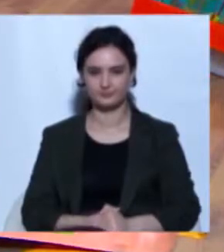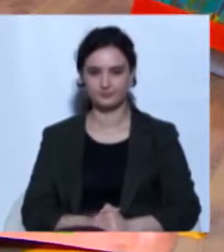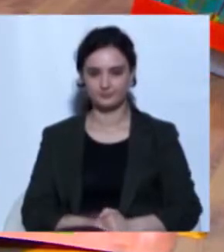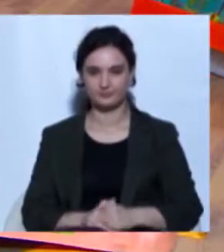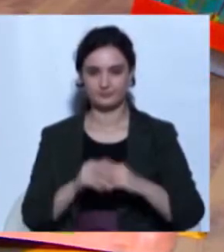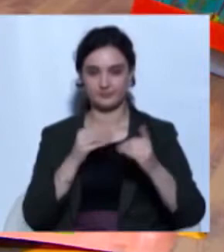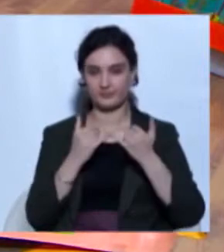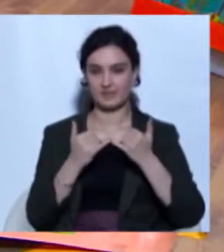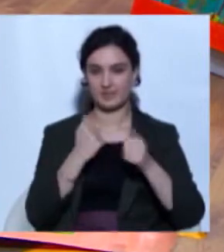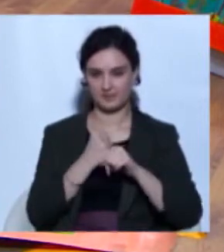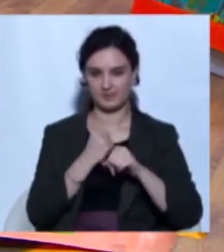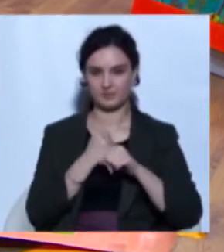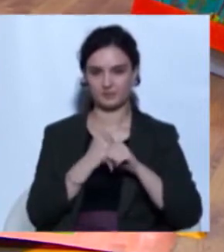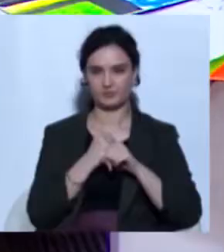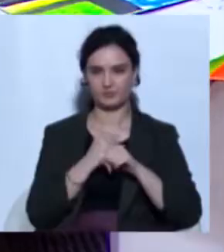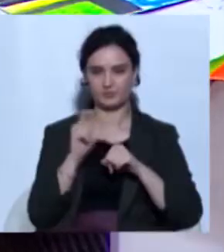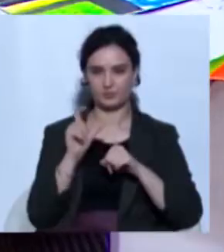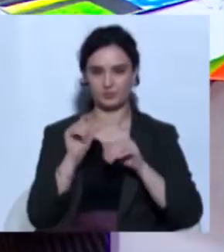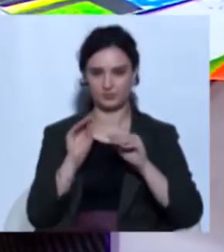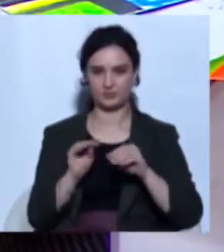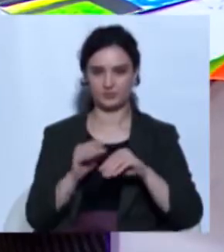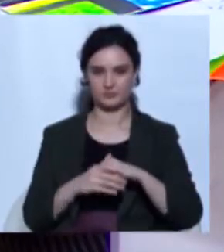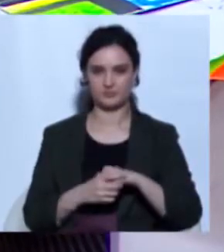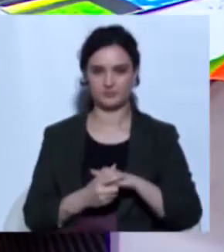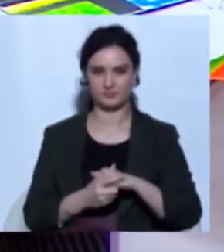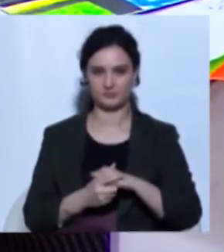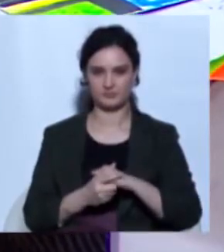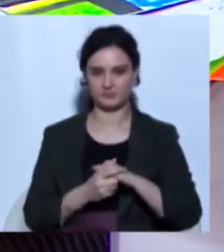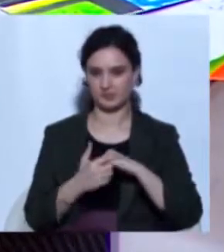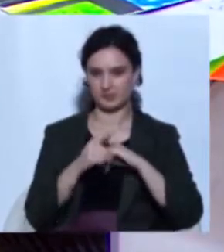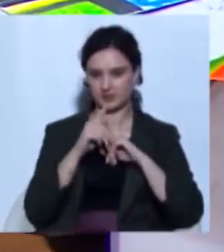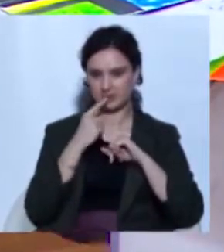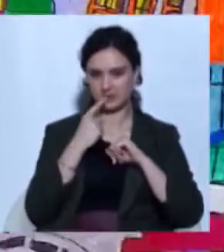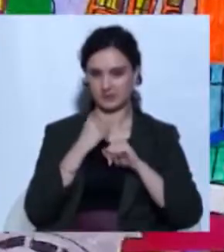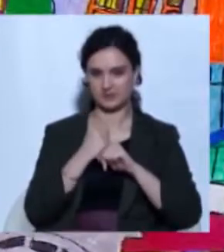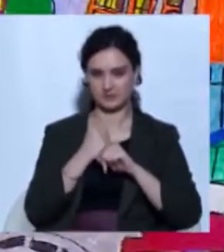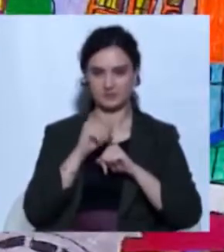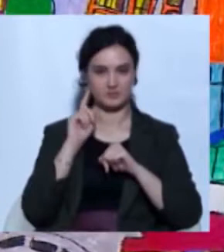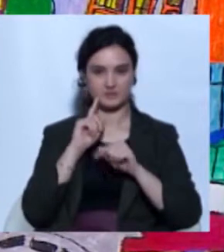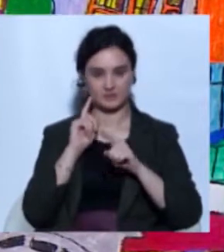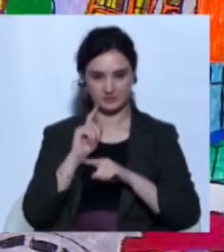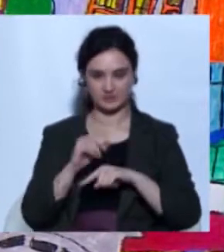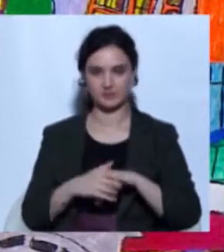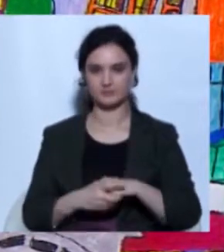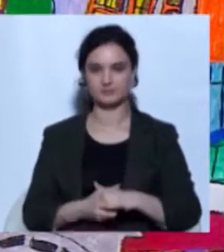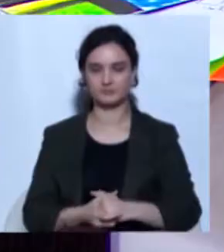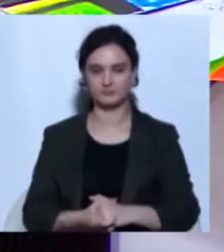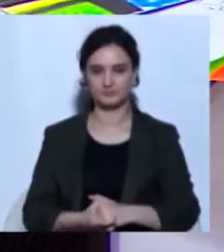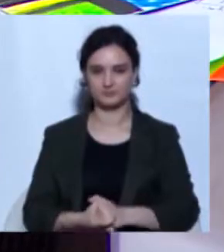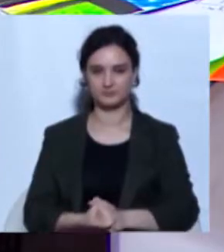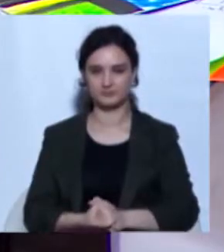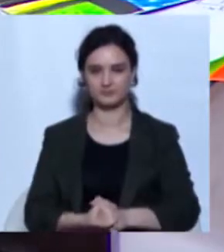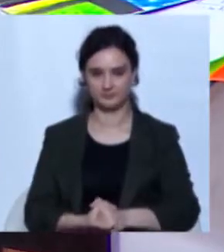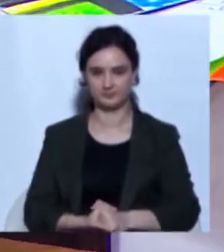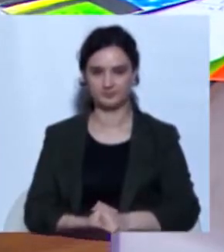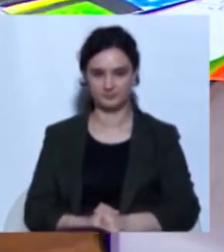ყვითელი დავდოთ ლურჯზე. წითელი დავდოთ მწვანესე.